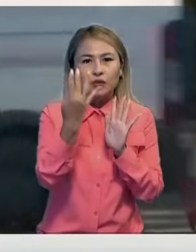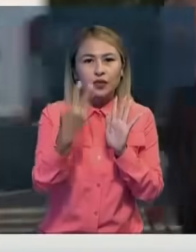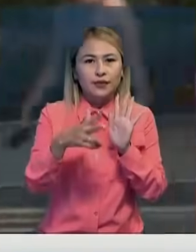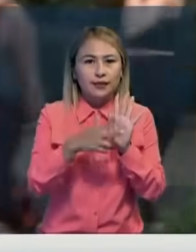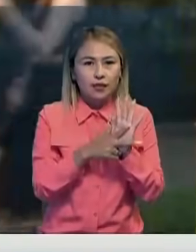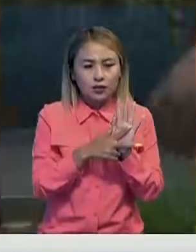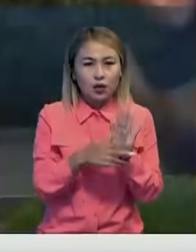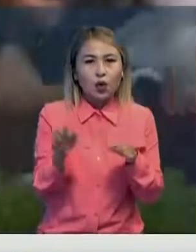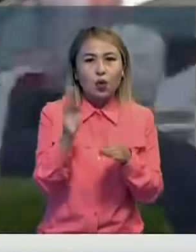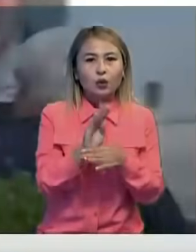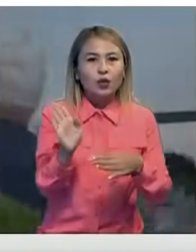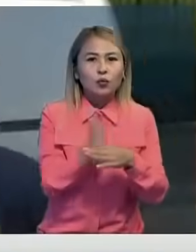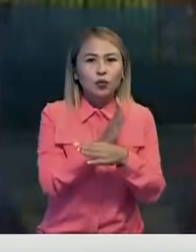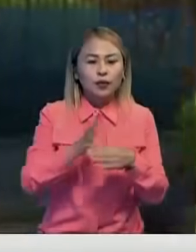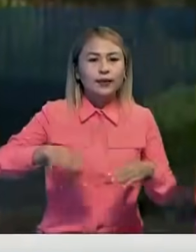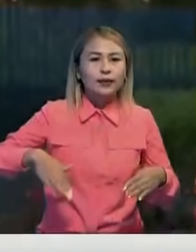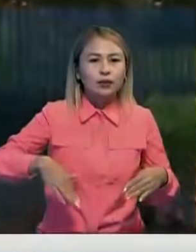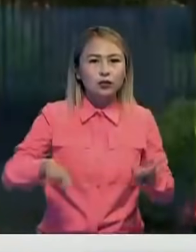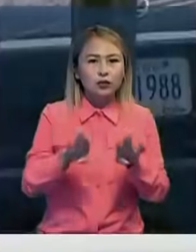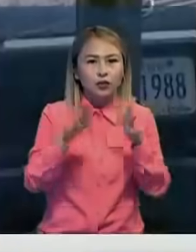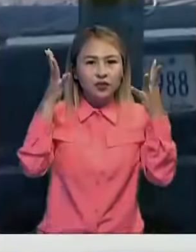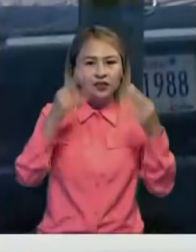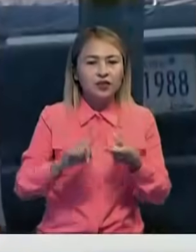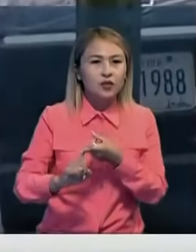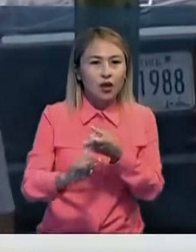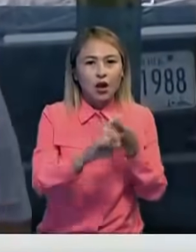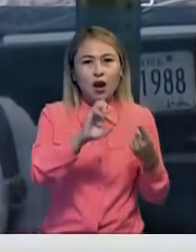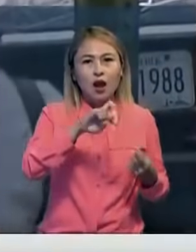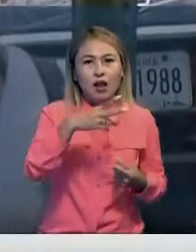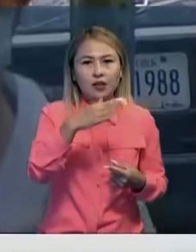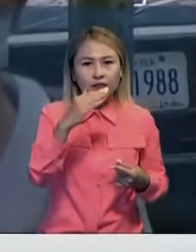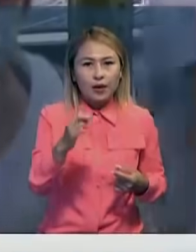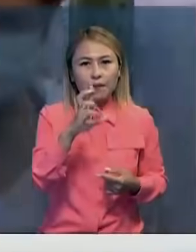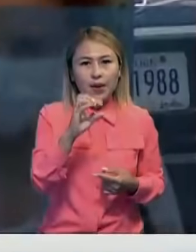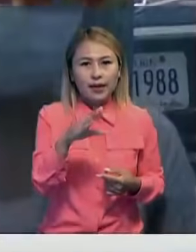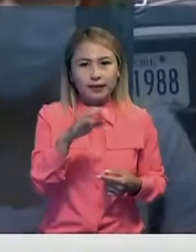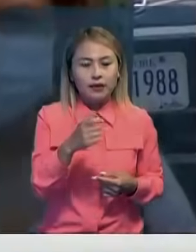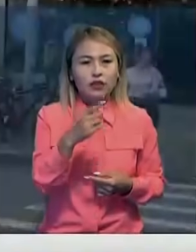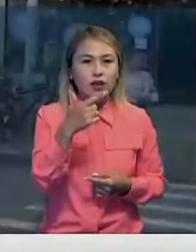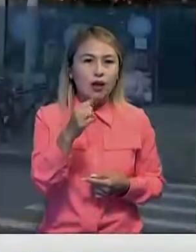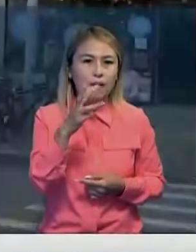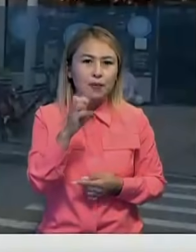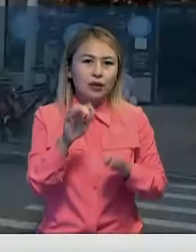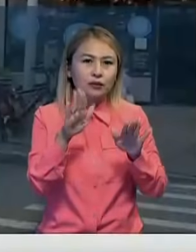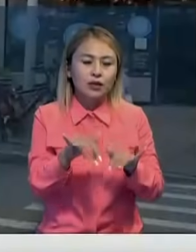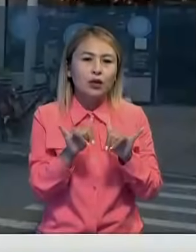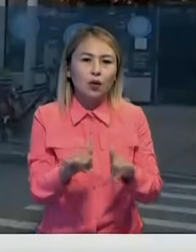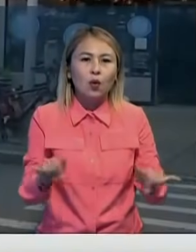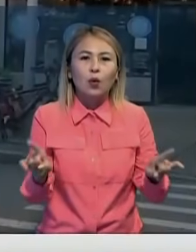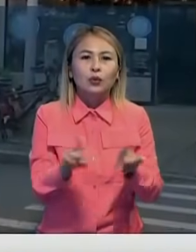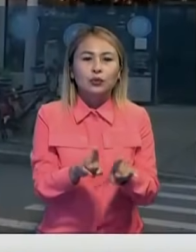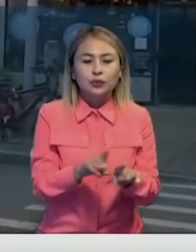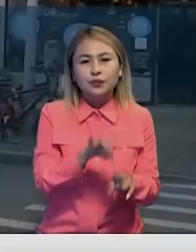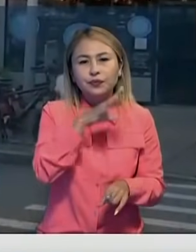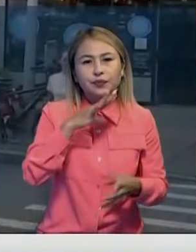көрсеткіш 148-ге жеткен. Одан бөлек кейінгі күндері вирусың альфа, бета және гамма штамдарының да таралу